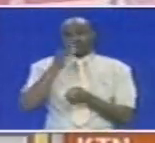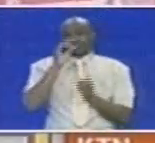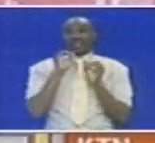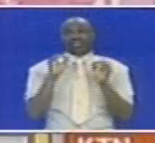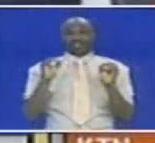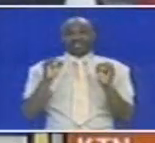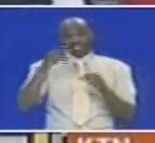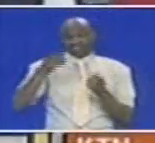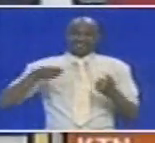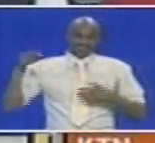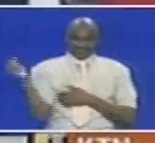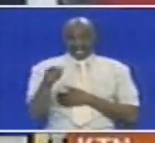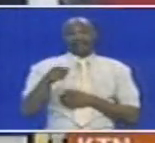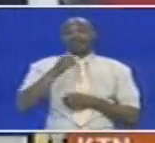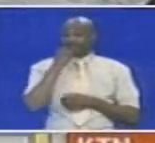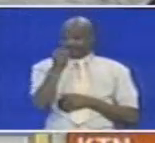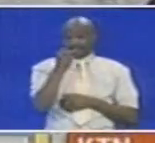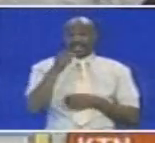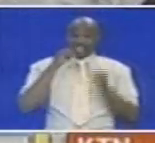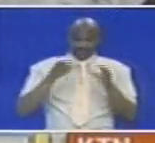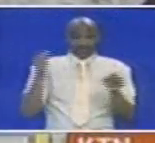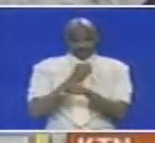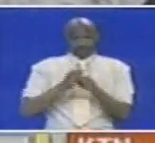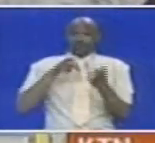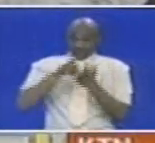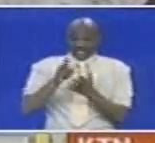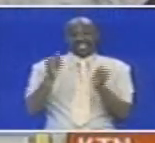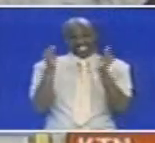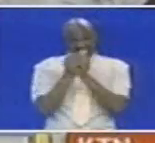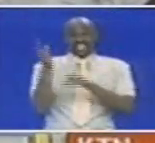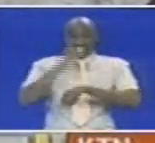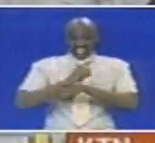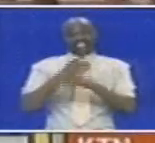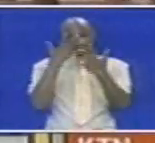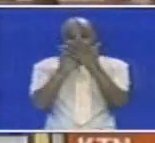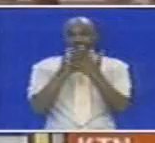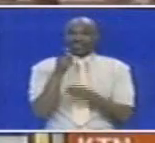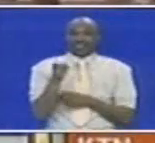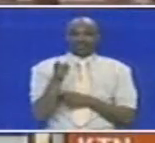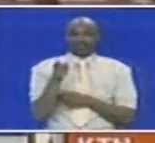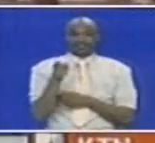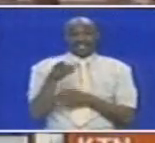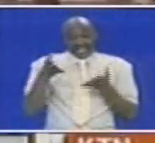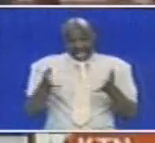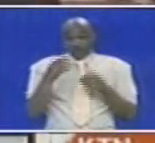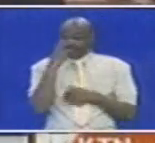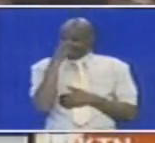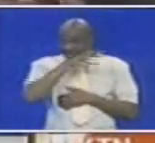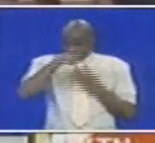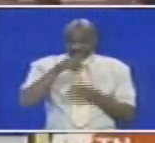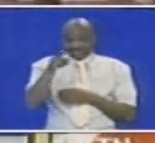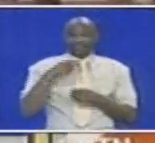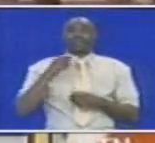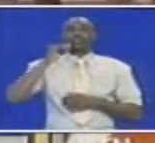Walitozwa faini ya shilingi 500 na kwa watakaoshindwa kulipa kupokea kifungo cha siku 10 gerezani. Na washukiwa hao